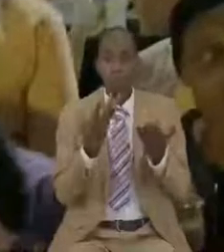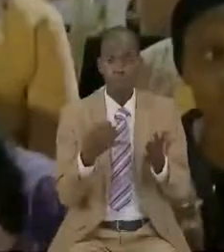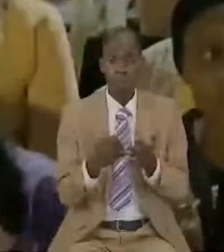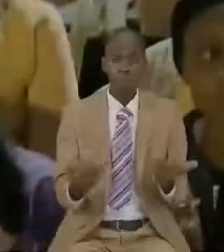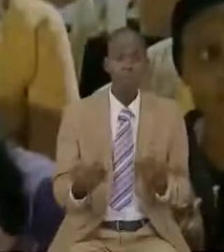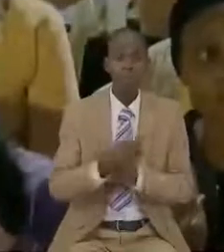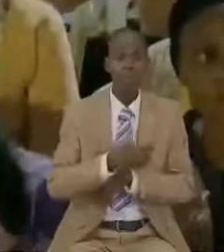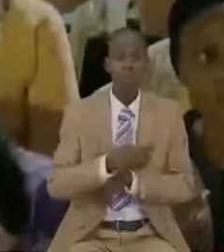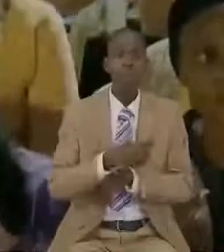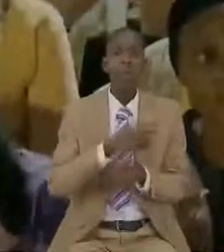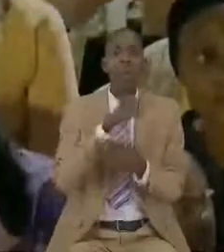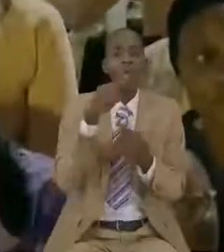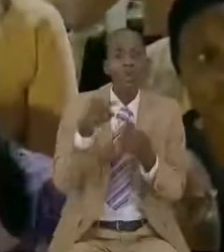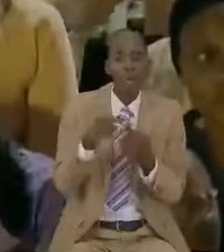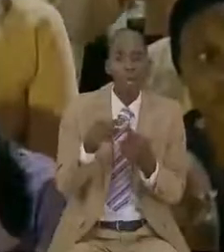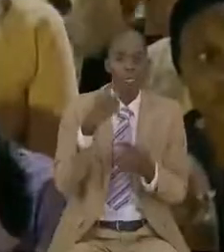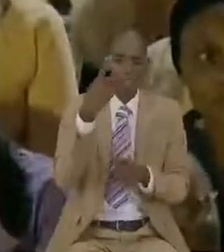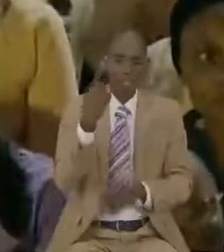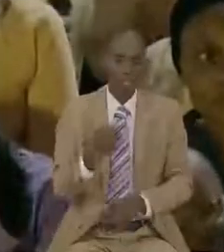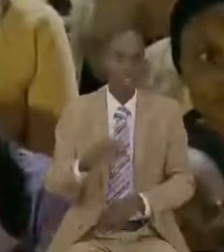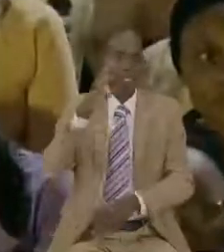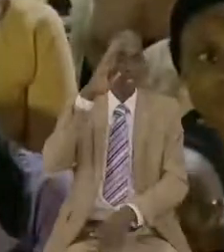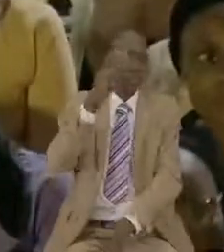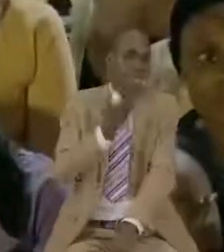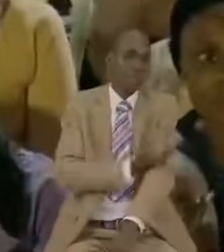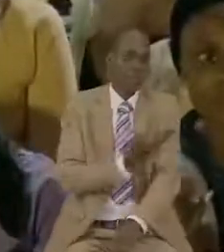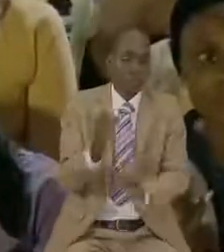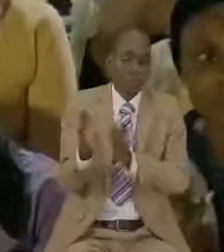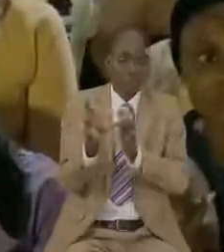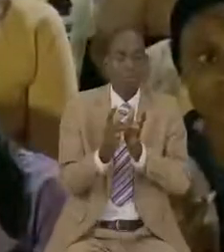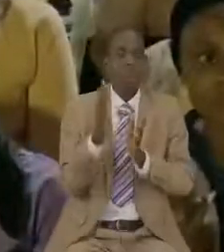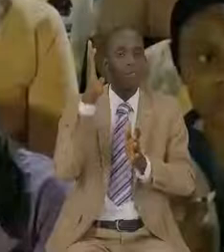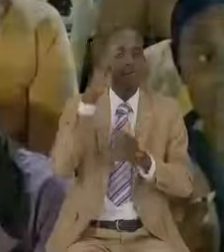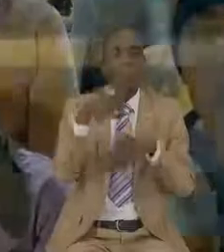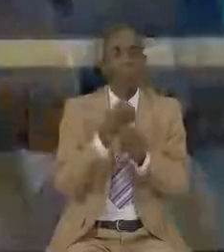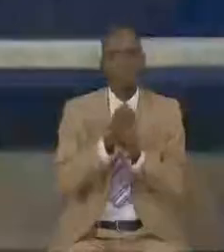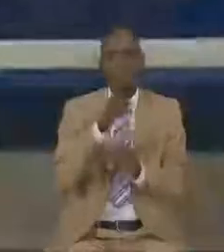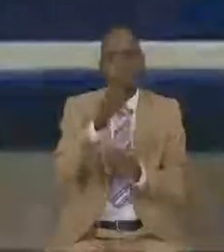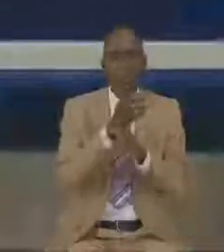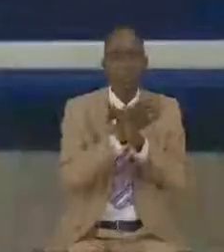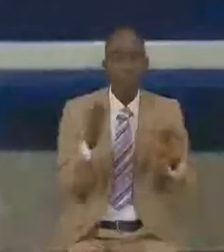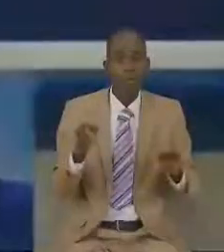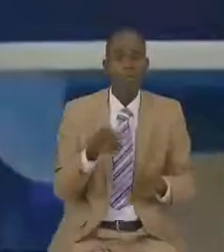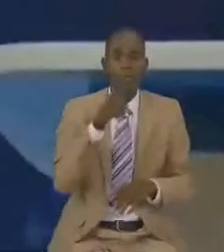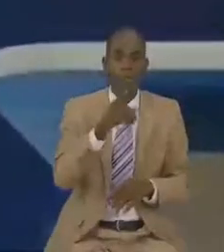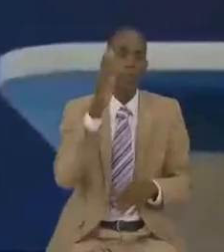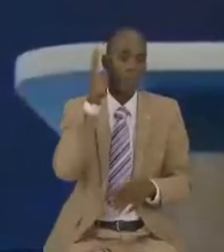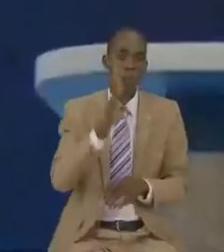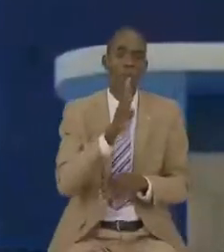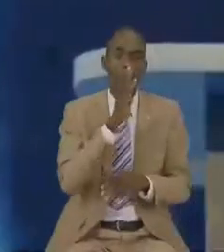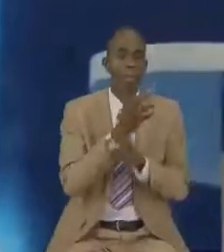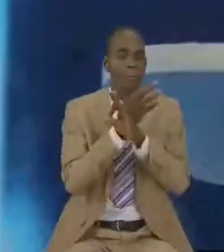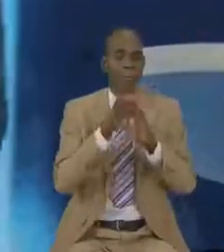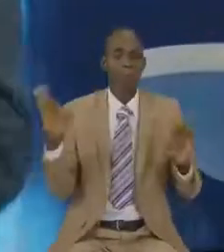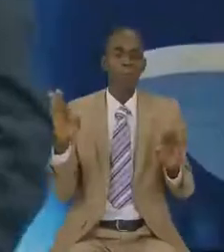Quand? Lorsque le Fils vous affranchit, vous serez réellement libre. Regardez